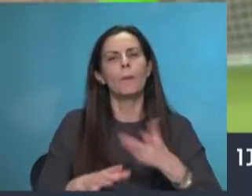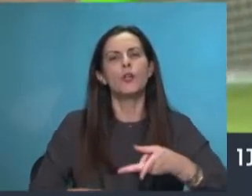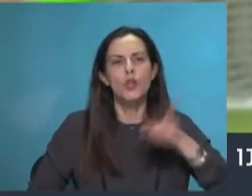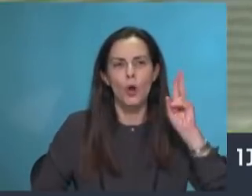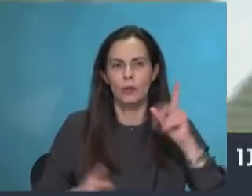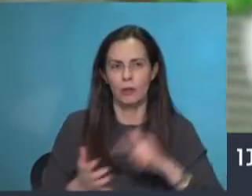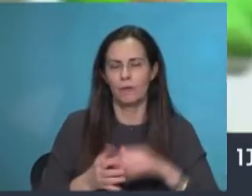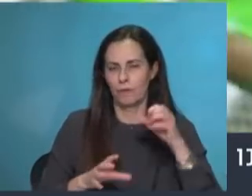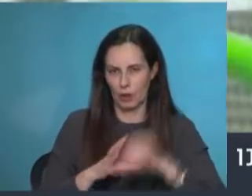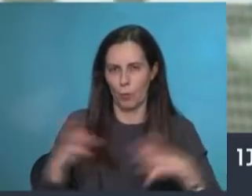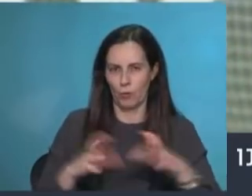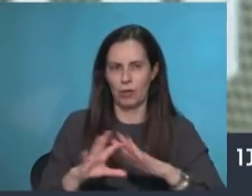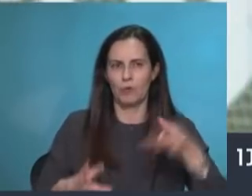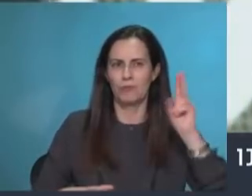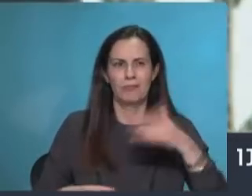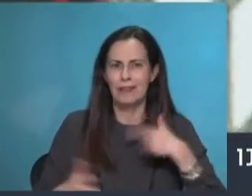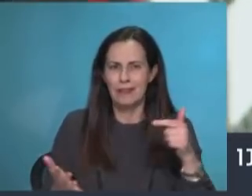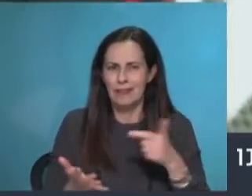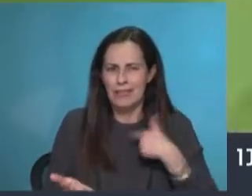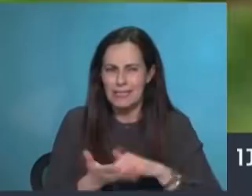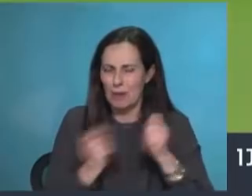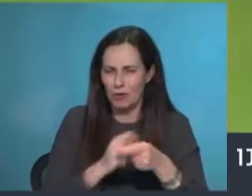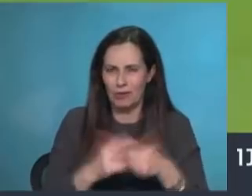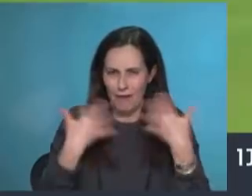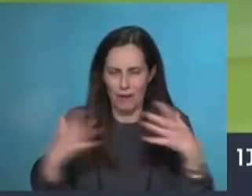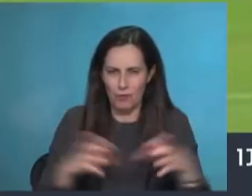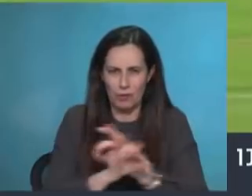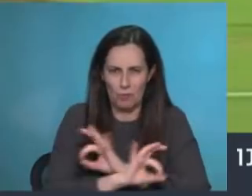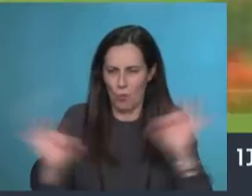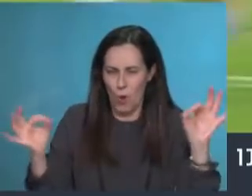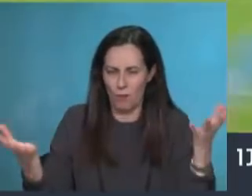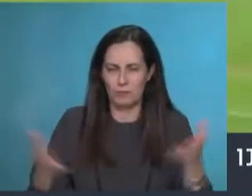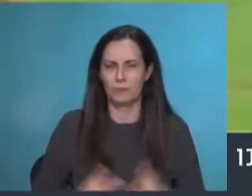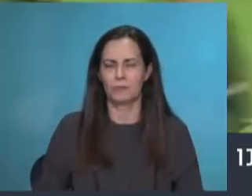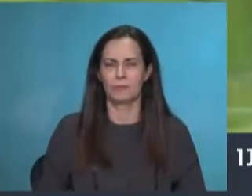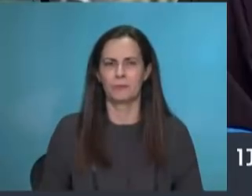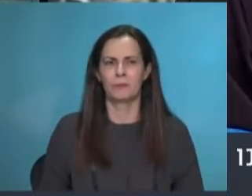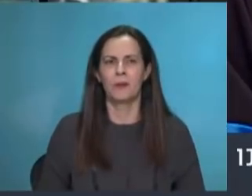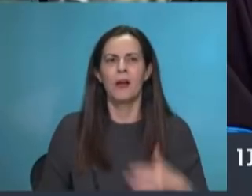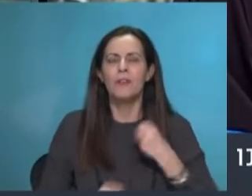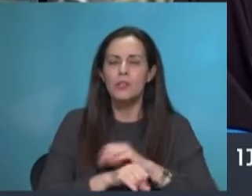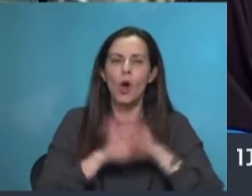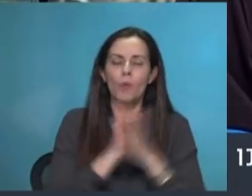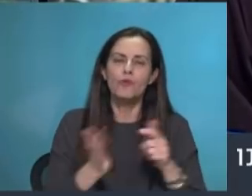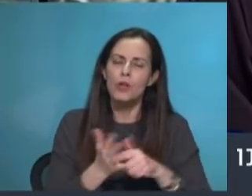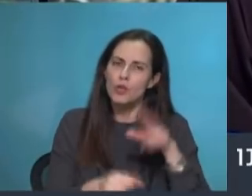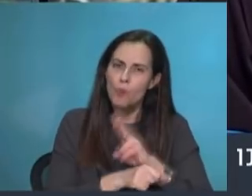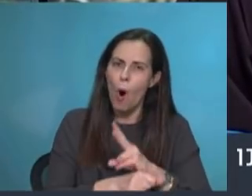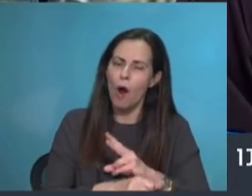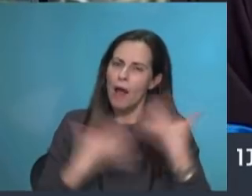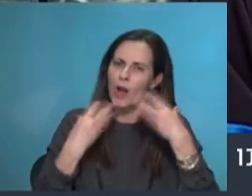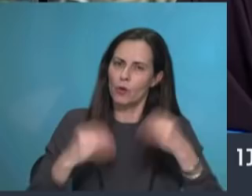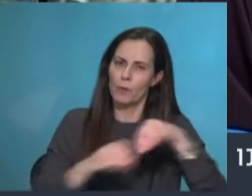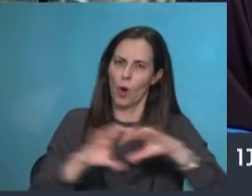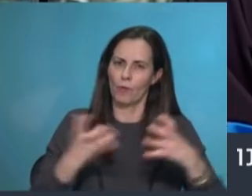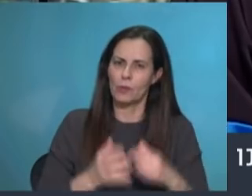team the most. For me, there's no little reason now to change this, because the atmosphere in the team is really good, and I hope and we have to do everything that it stays